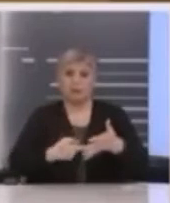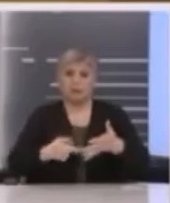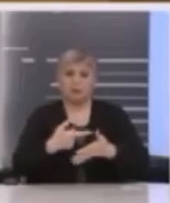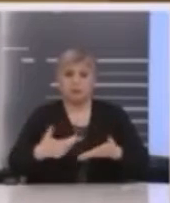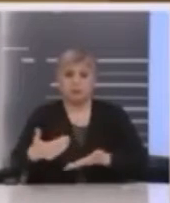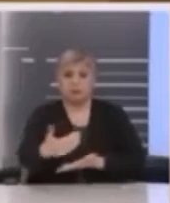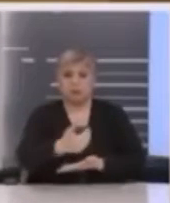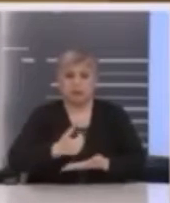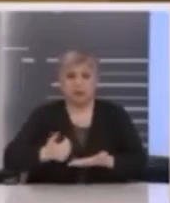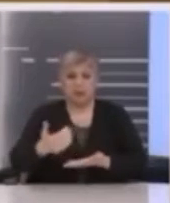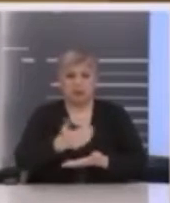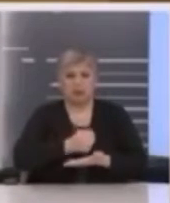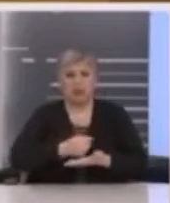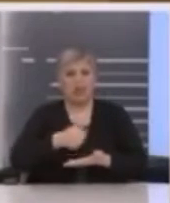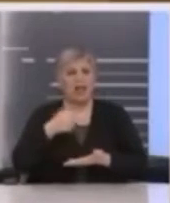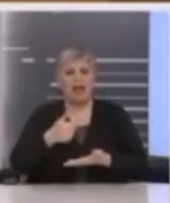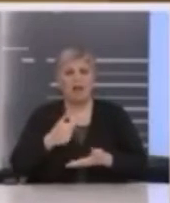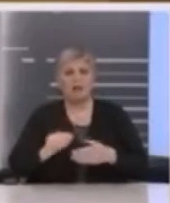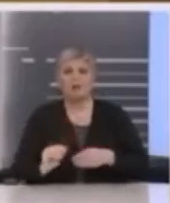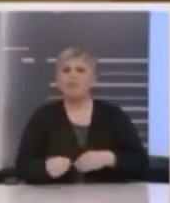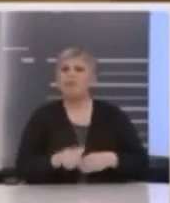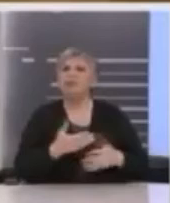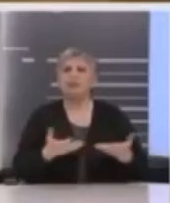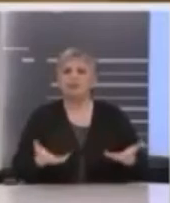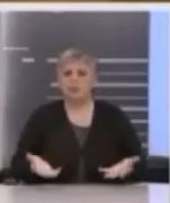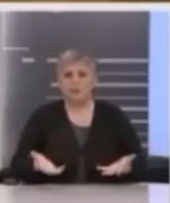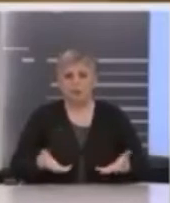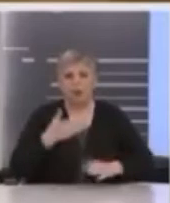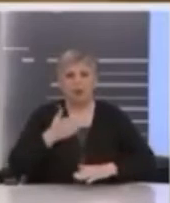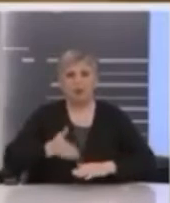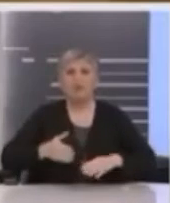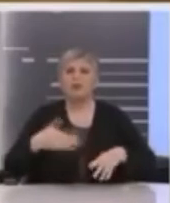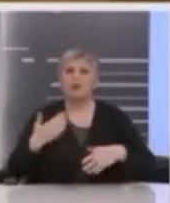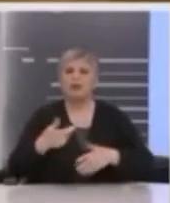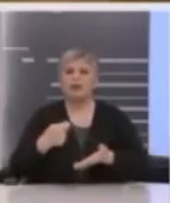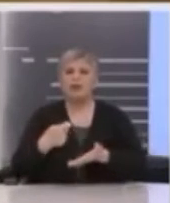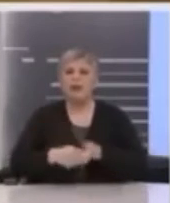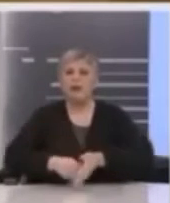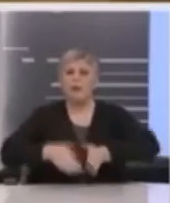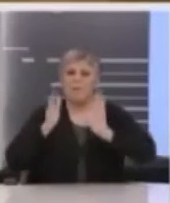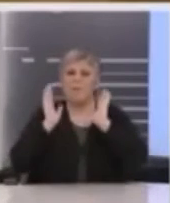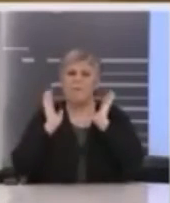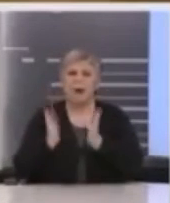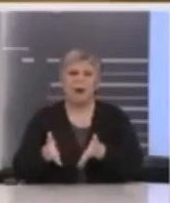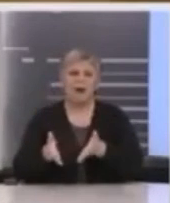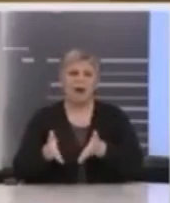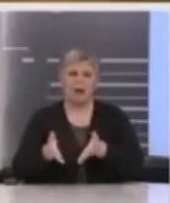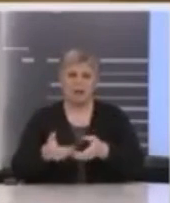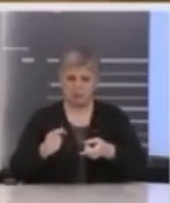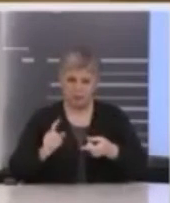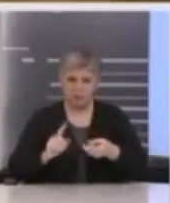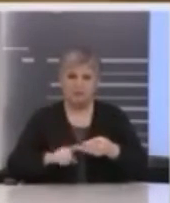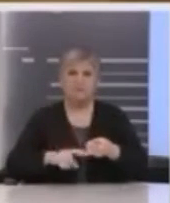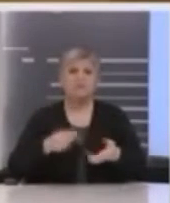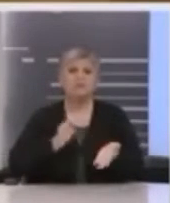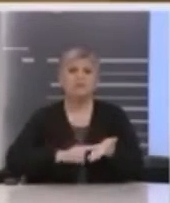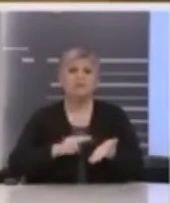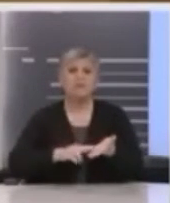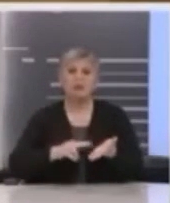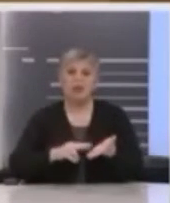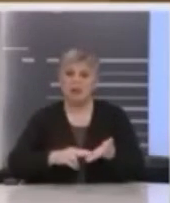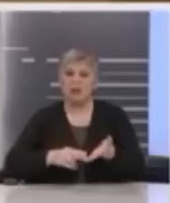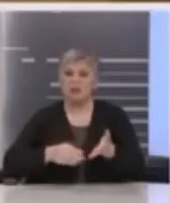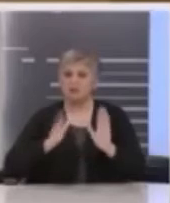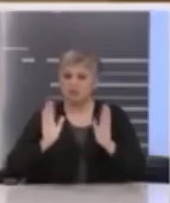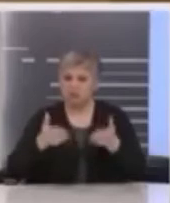από υπερφορολόγηση, από υπερεπιβάρυνση σε ασφαλιστικές εισφορές, από πάγωμα